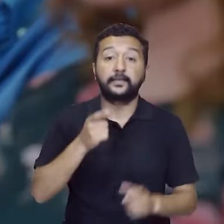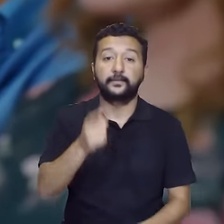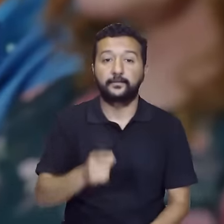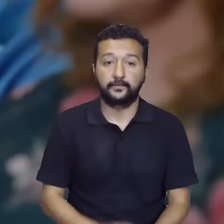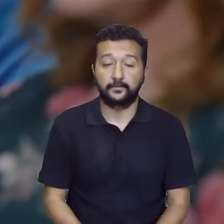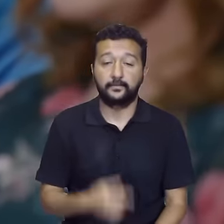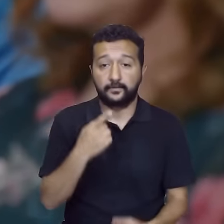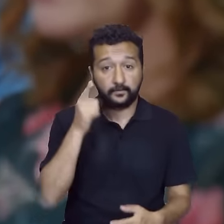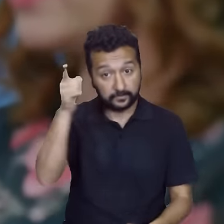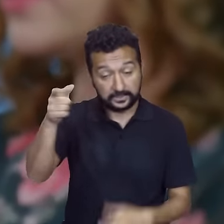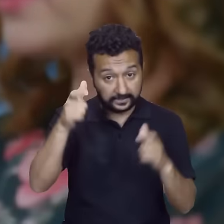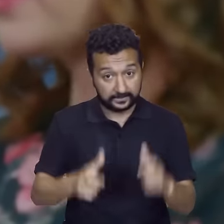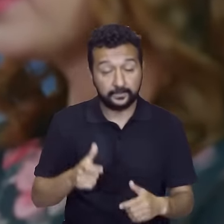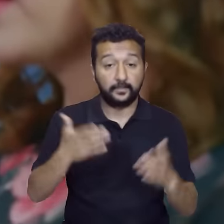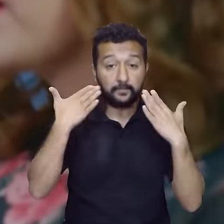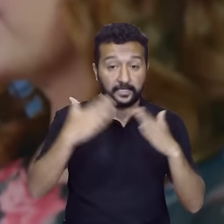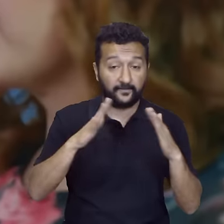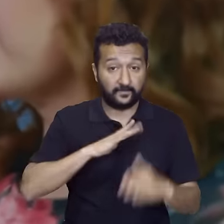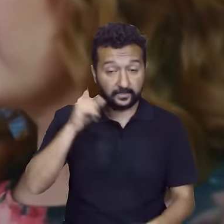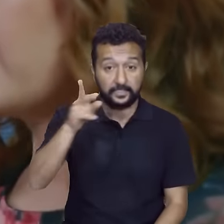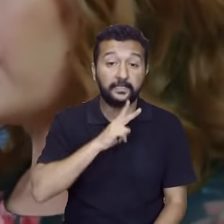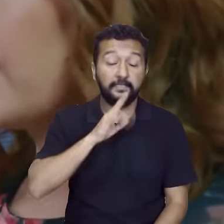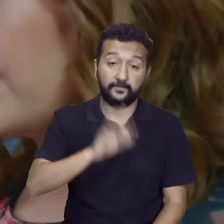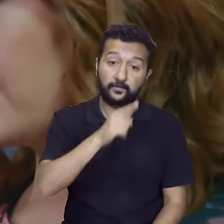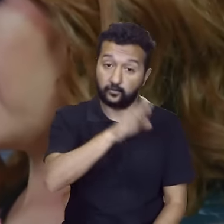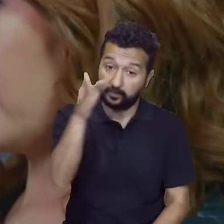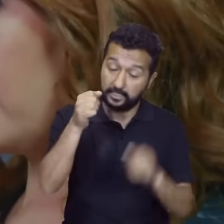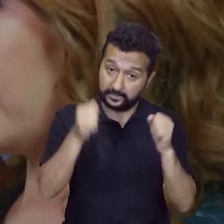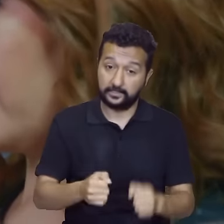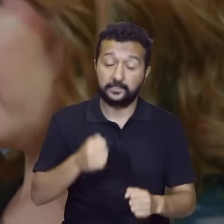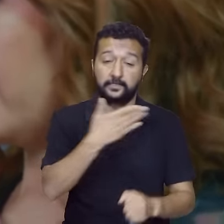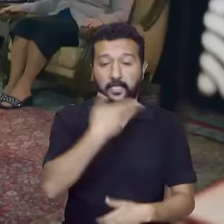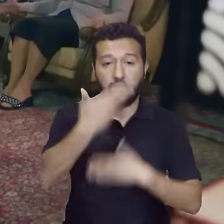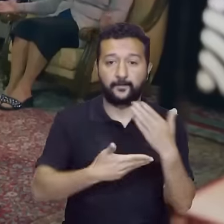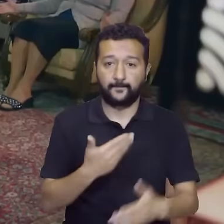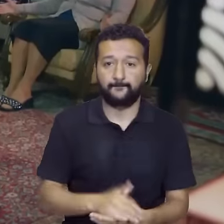ellerindeki telefonlara baktı. Bahçeli evi var orada teyzem. Orada kalacağız.